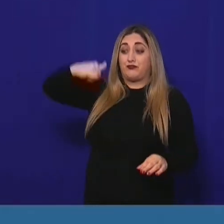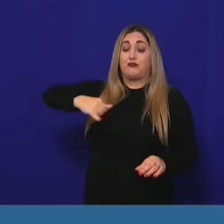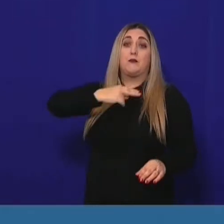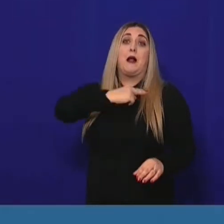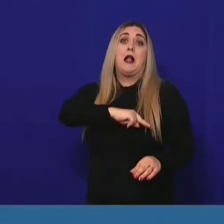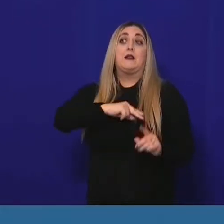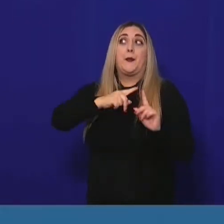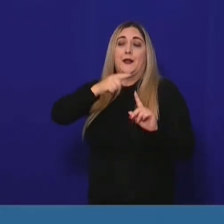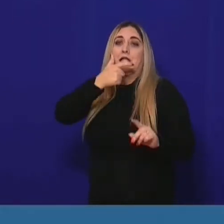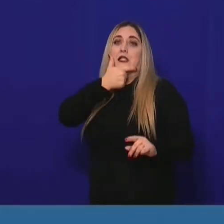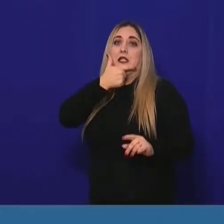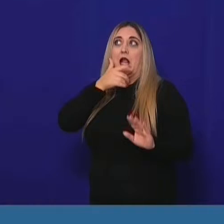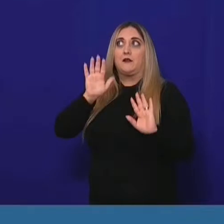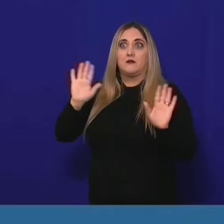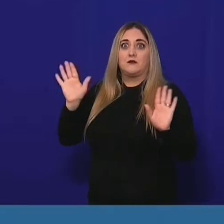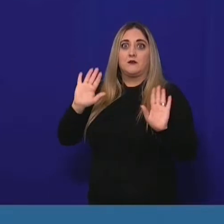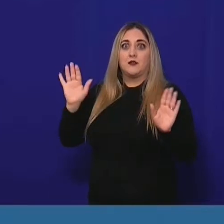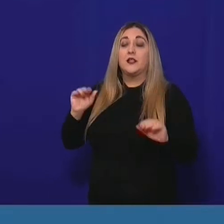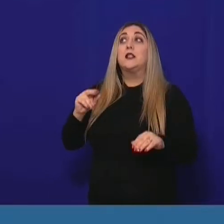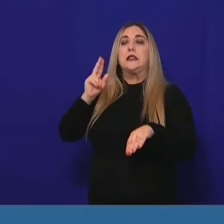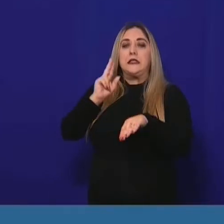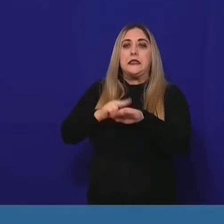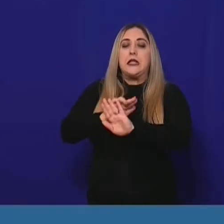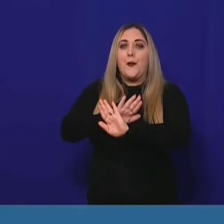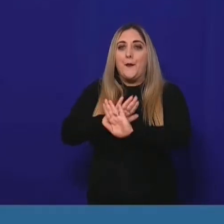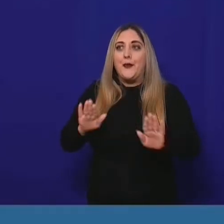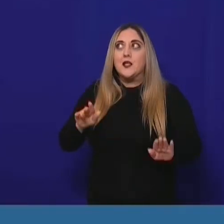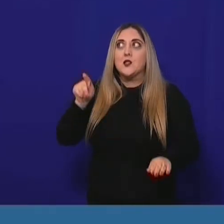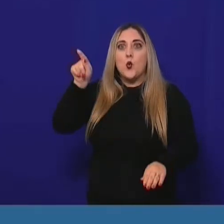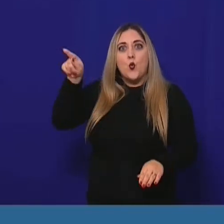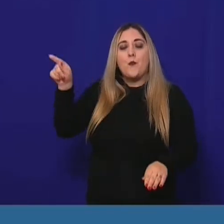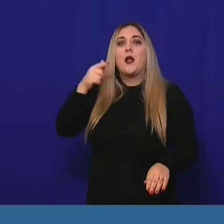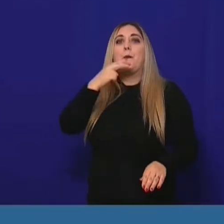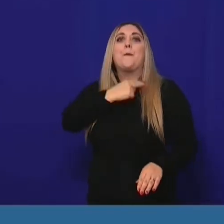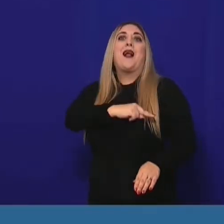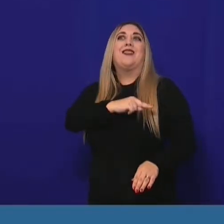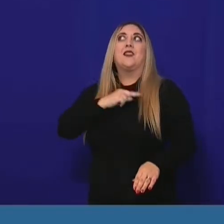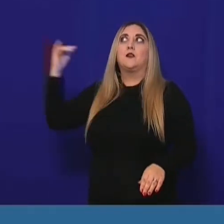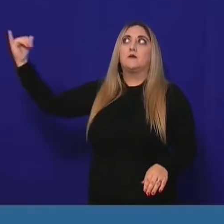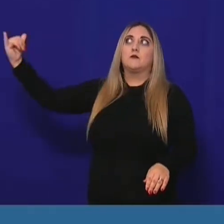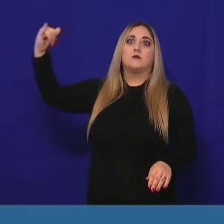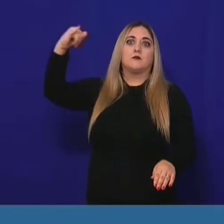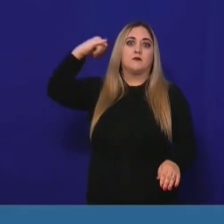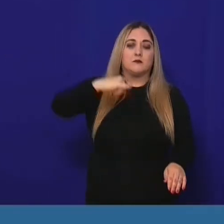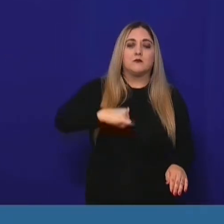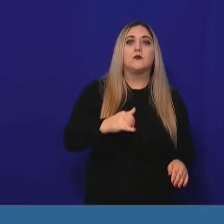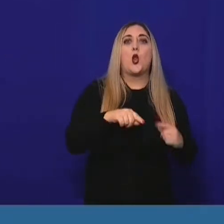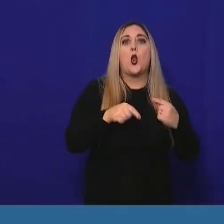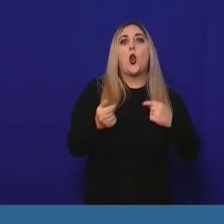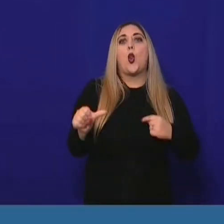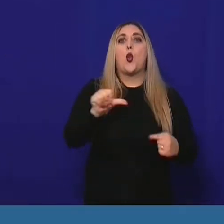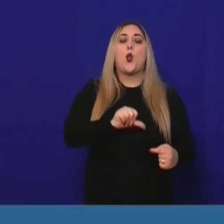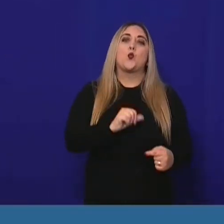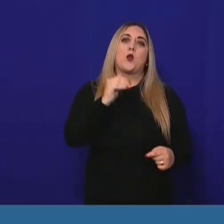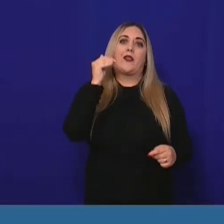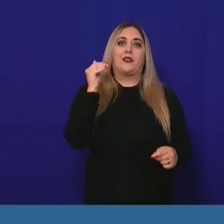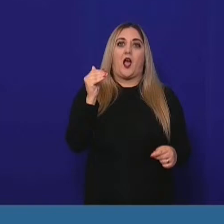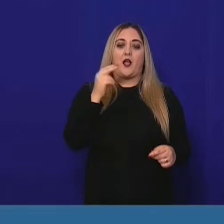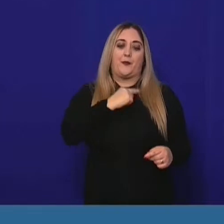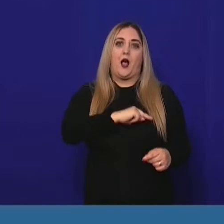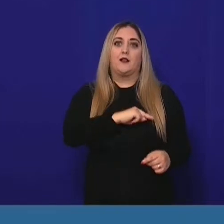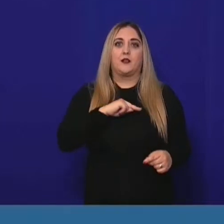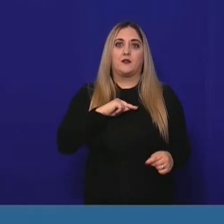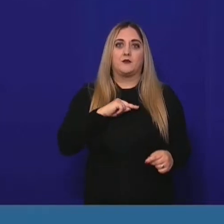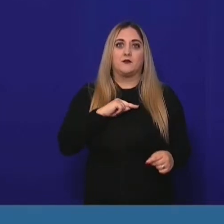mill-Ingilterra ħlief dawk li l-Maltin jew inkella għandhom residenza Maltija biex propju dawk ikun jistgħu